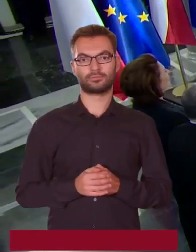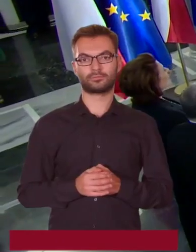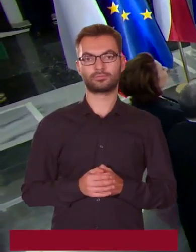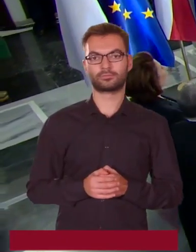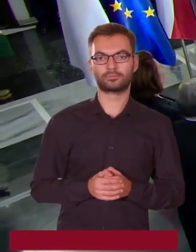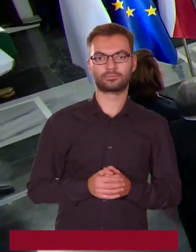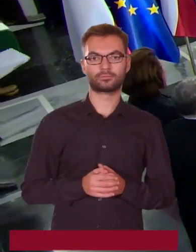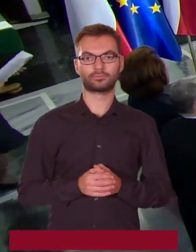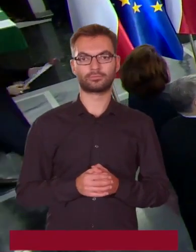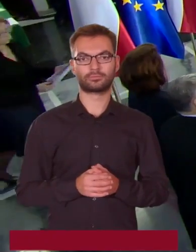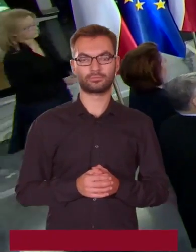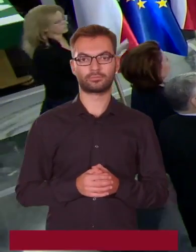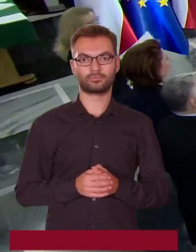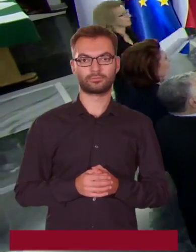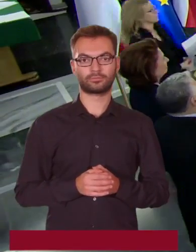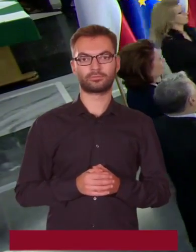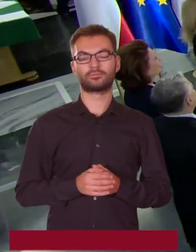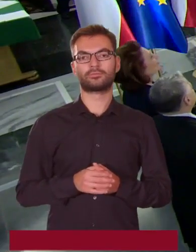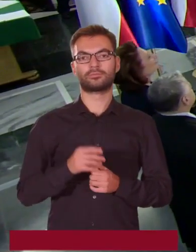Poproszę pana Waldy Dzikowskiego.